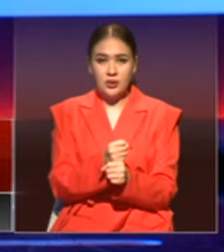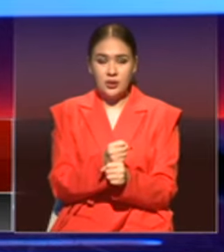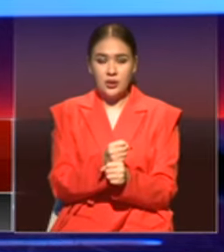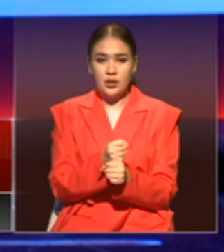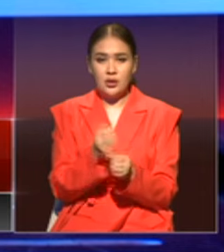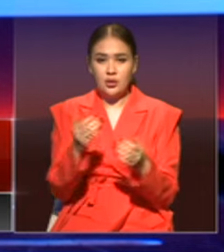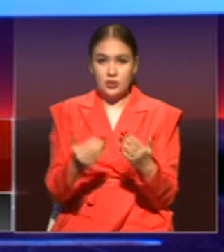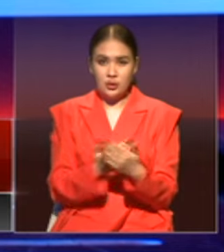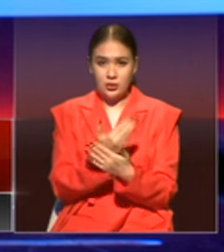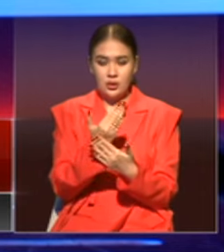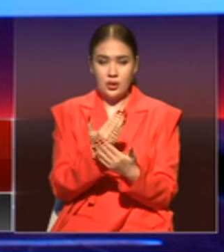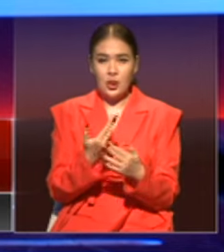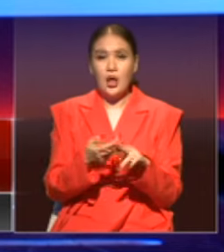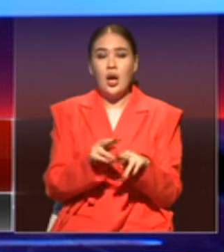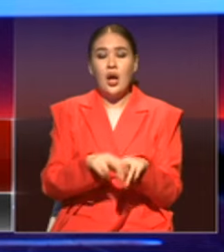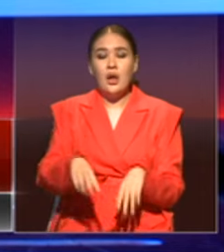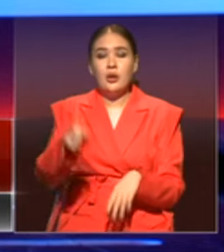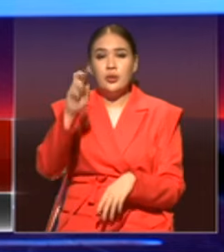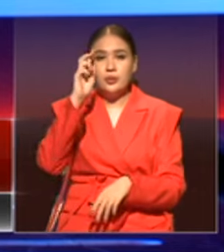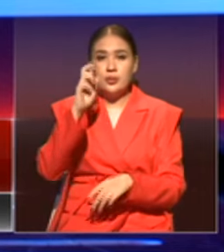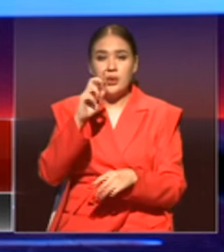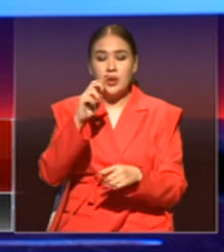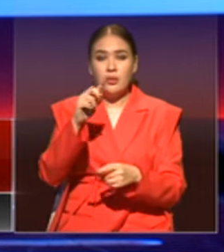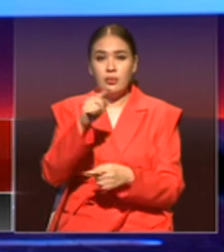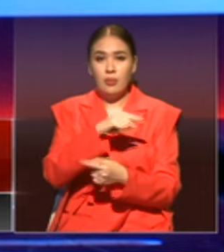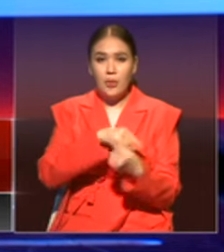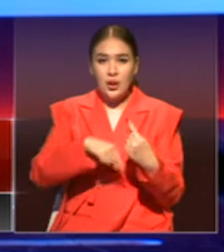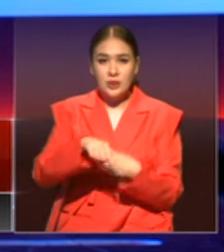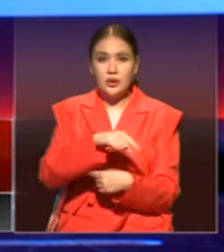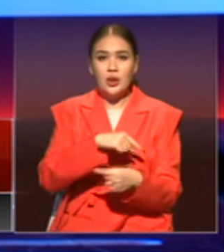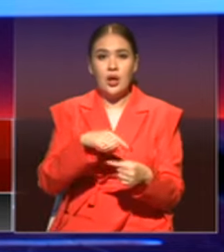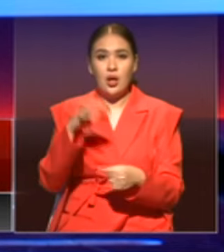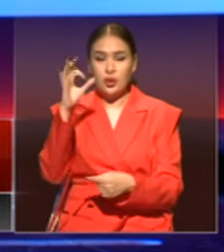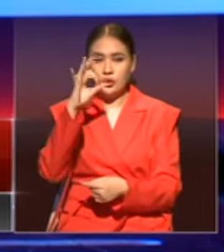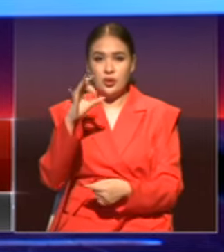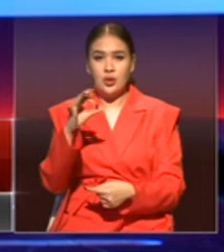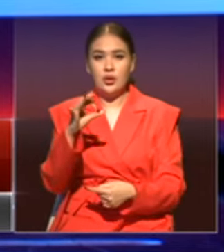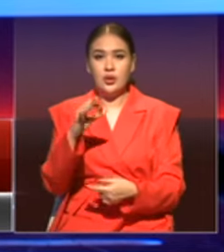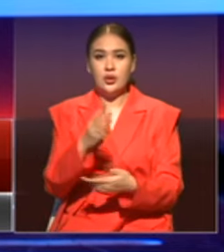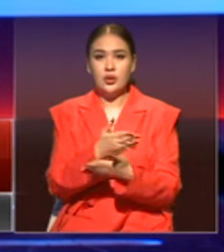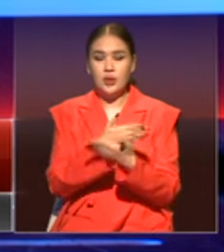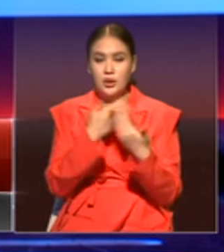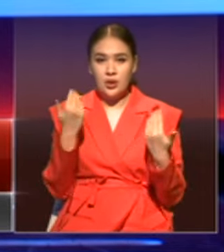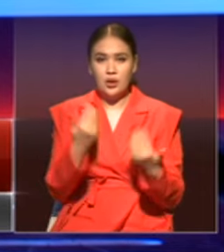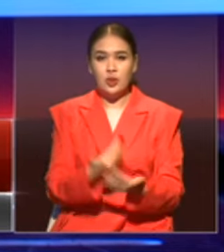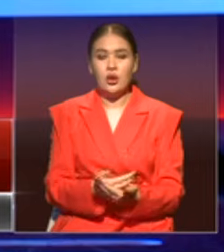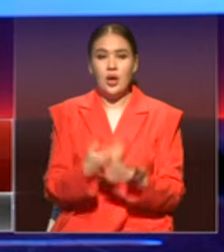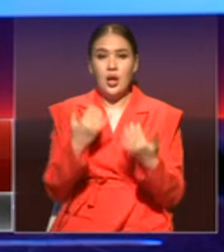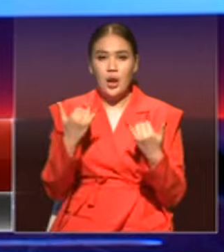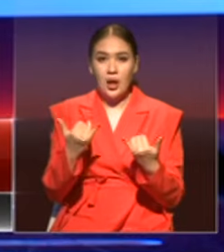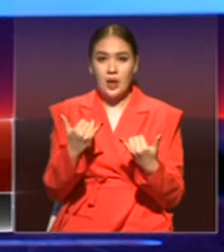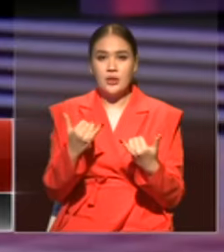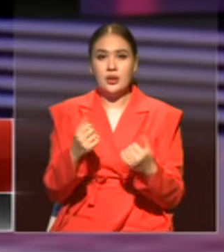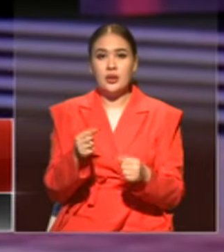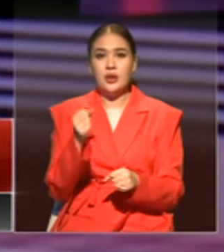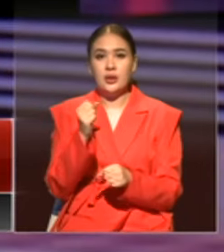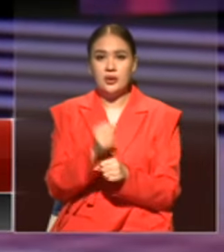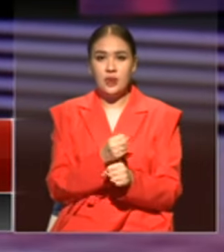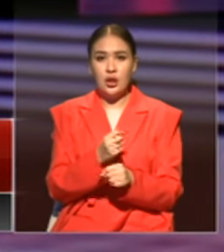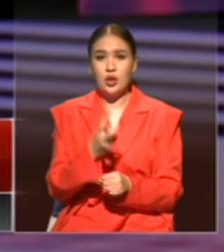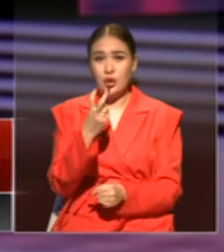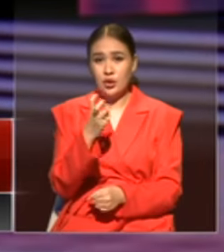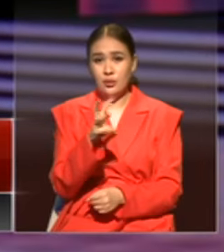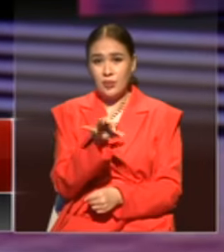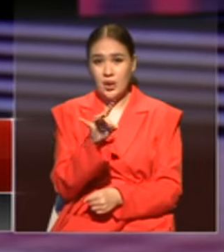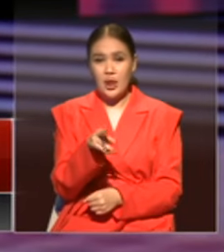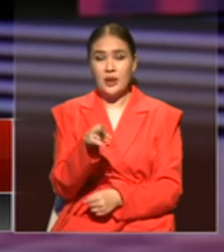көрсетіп отқан осы жерге келіп тұрған кәсіпкерлер, бұлар тамшыдан, теңізден тамшыдай ғана үлгістерін өндіретін қазіргі өндірістері кішкене 200 миллиард теңге